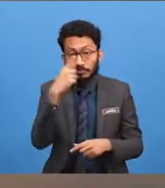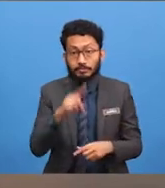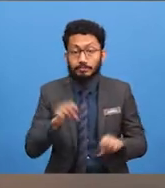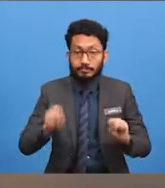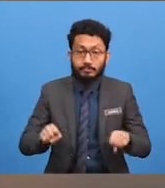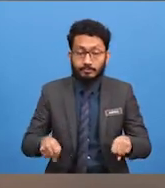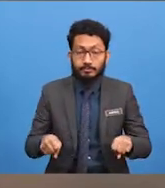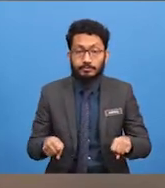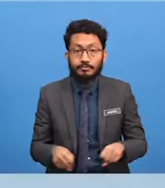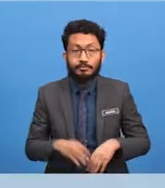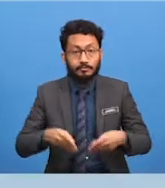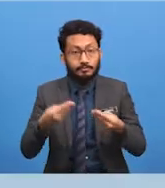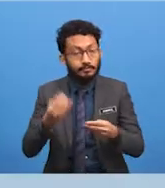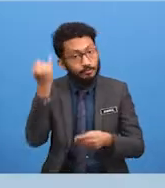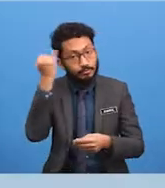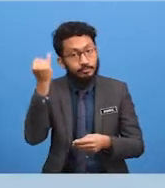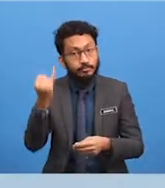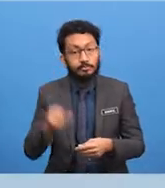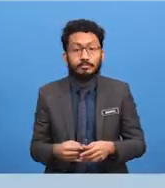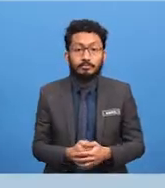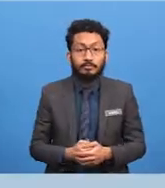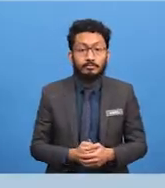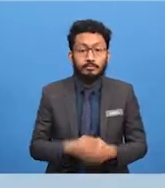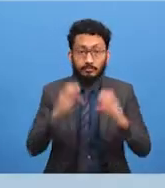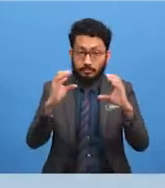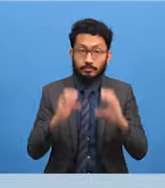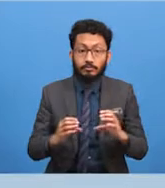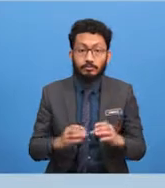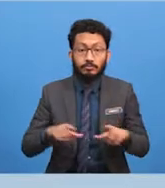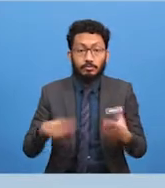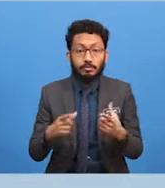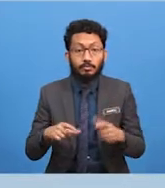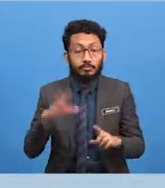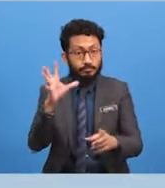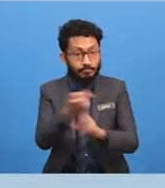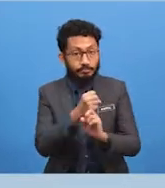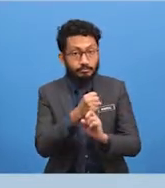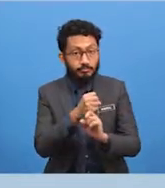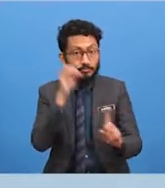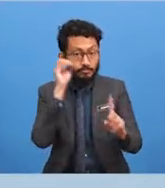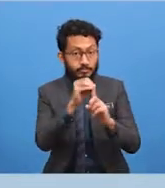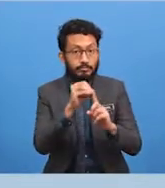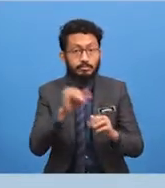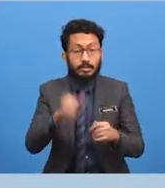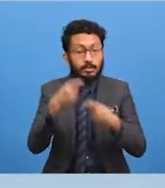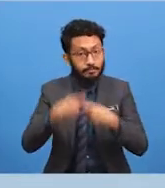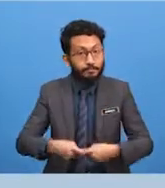idea dalam membentuk alternatif tindakan bagi mencapai objektif yang